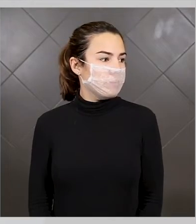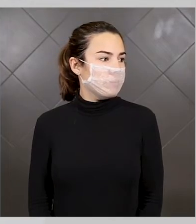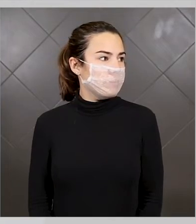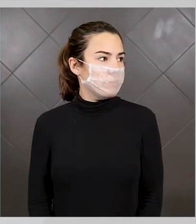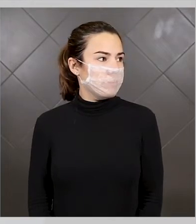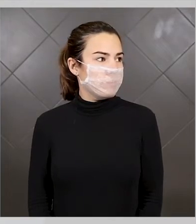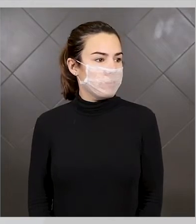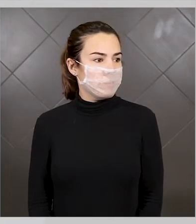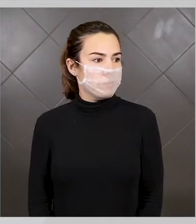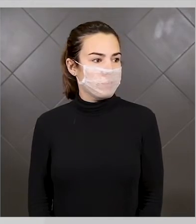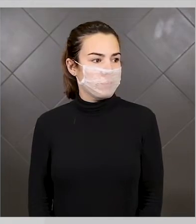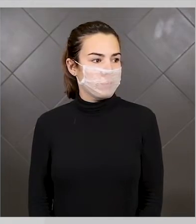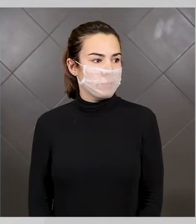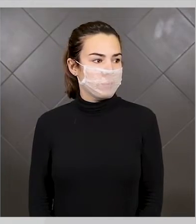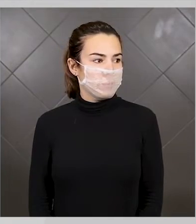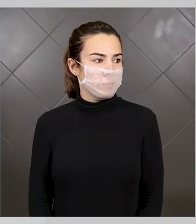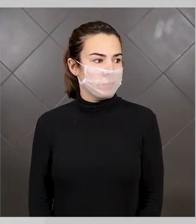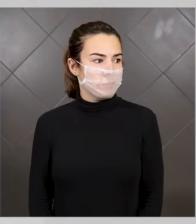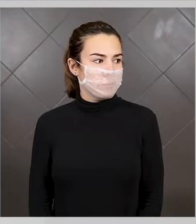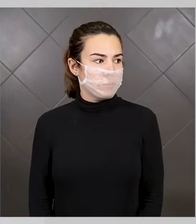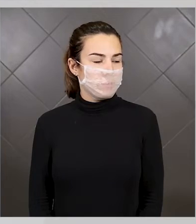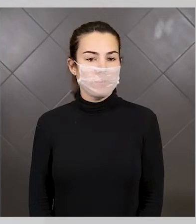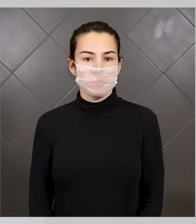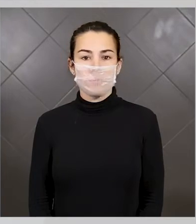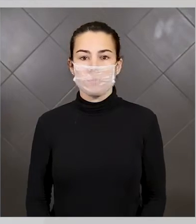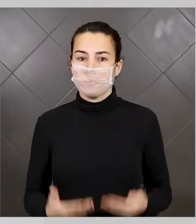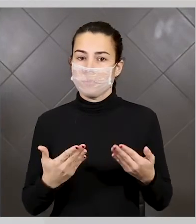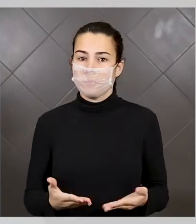I ens preparem per muntar l'espumós.